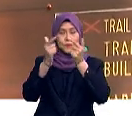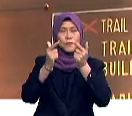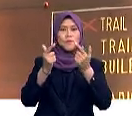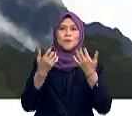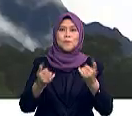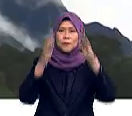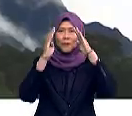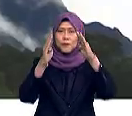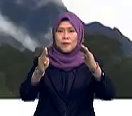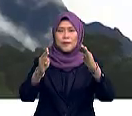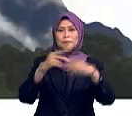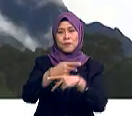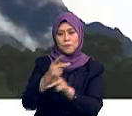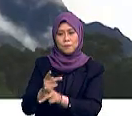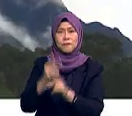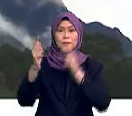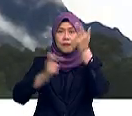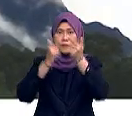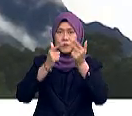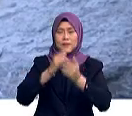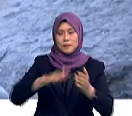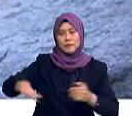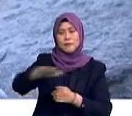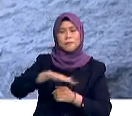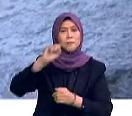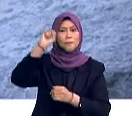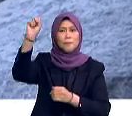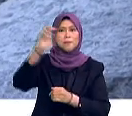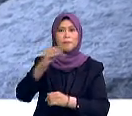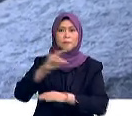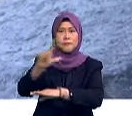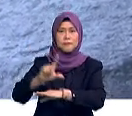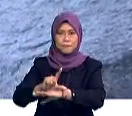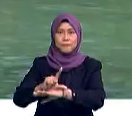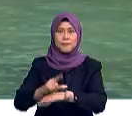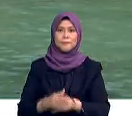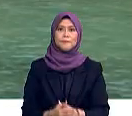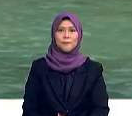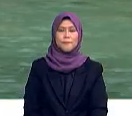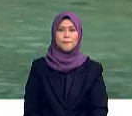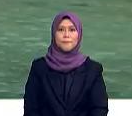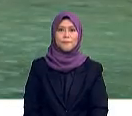dengan memfokuskan kepada produk pelancongan sekitar Sabah dan Labuan.